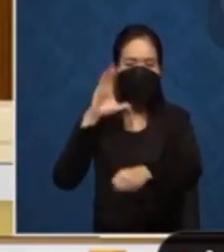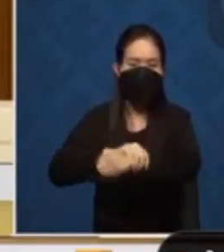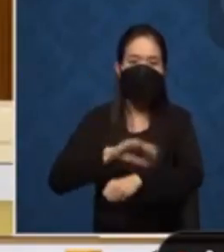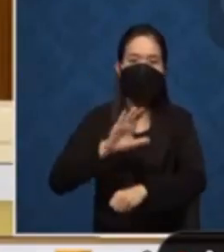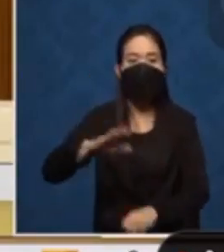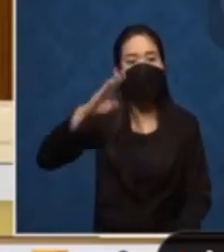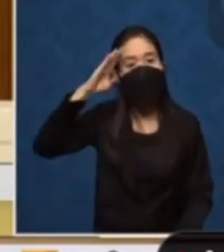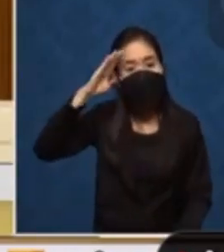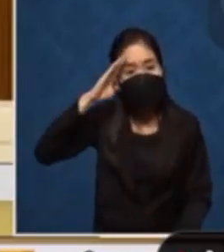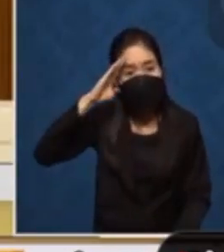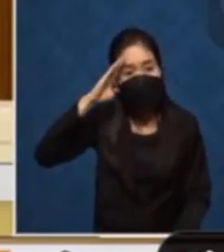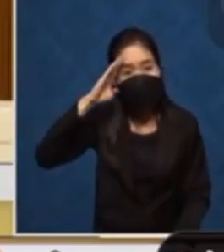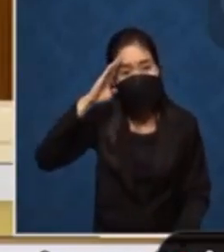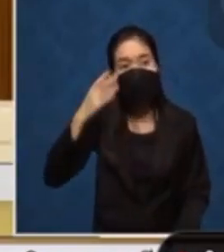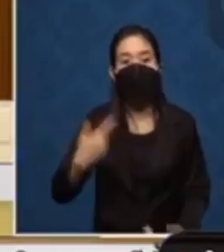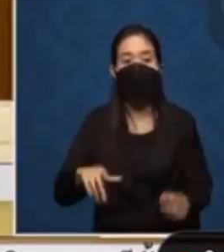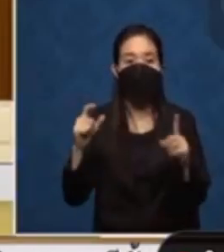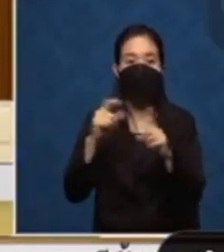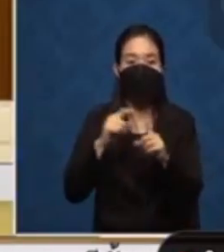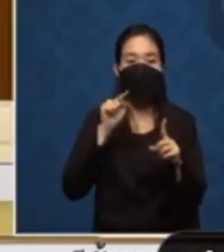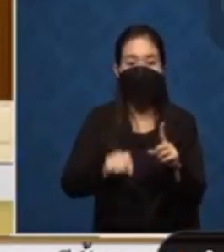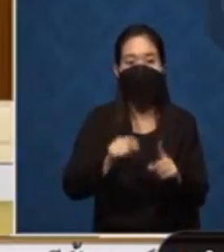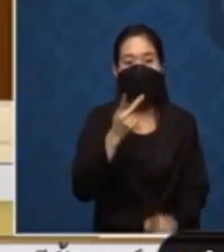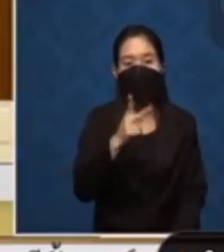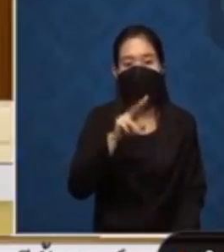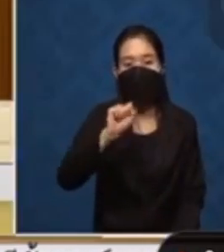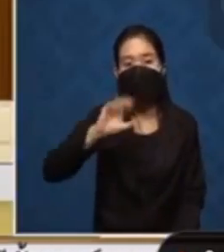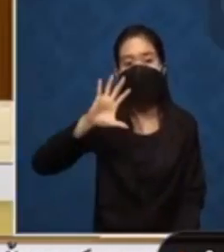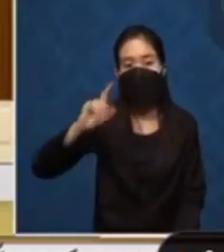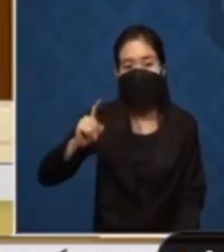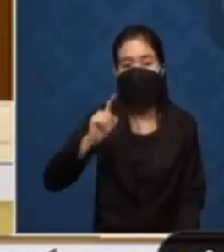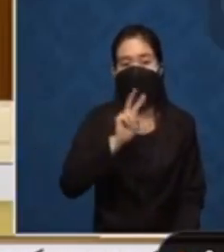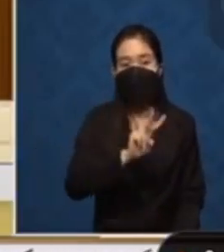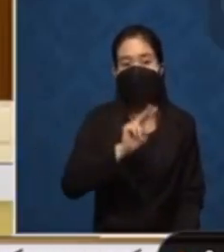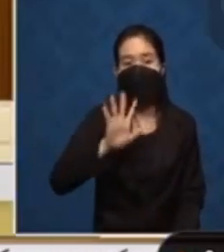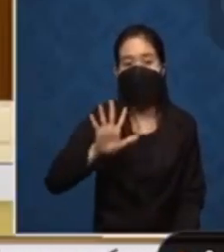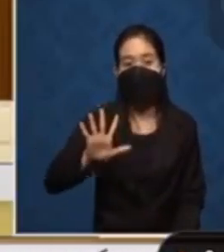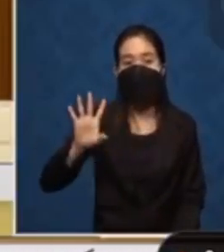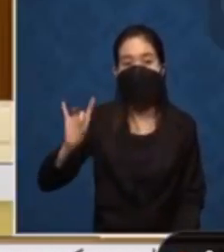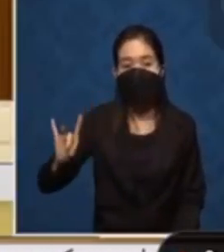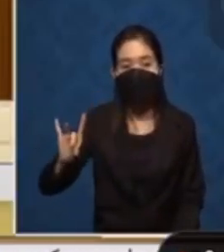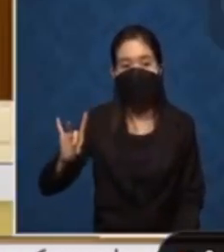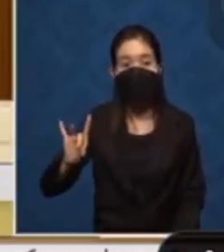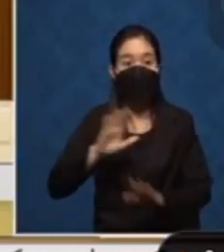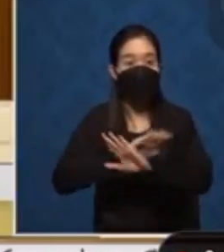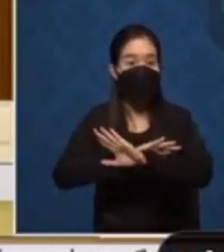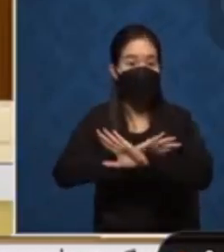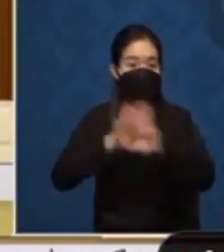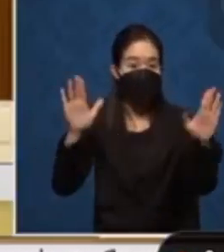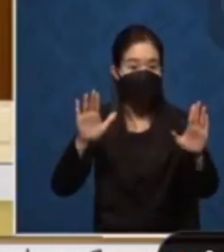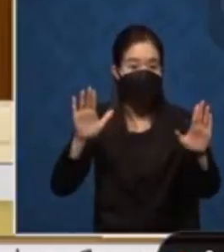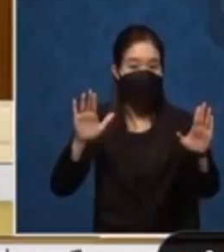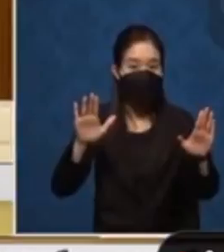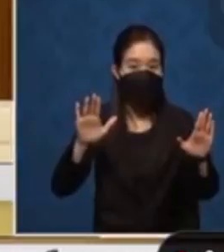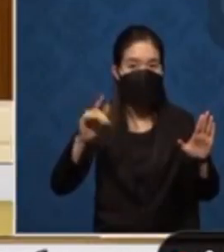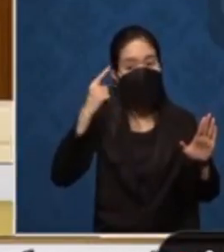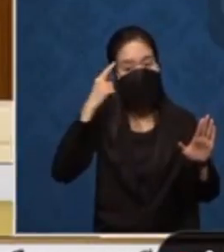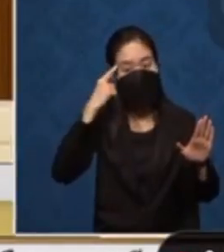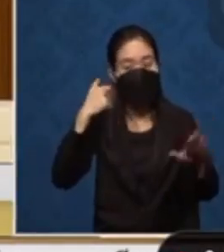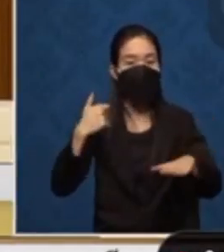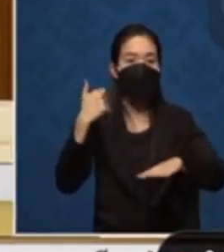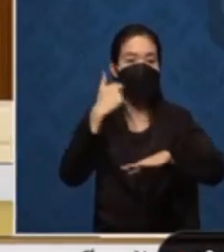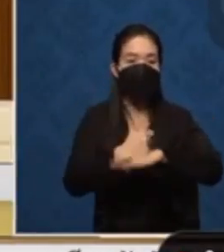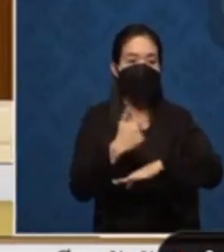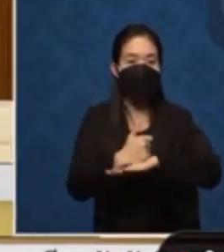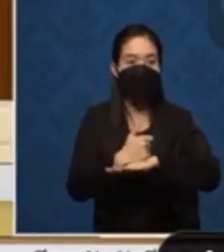คำสงของหนาคอสช.ช.ัที่ 3 ทบ 2558ไม่ไดถูกยกเลิกไปเมื่อคอสช.กำลจะพ้นจากอำนาจเช